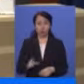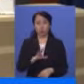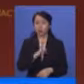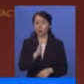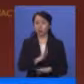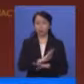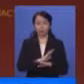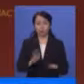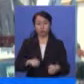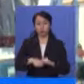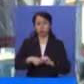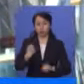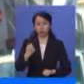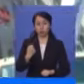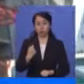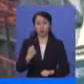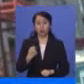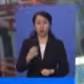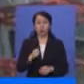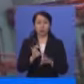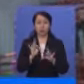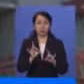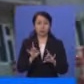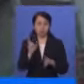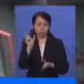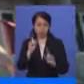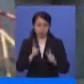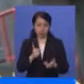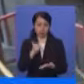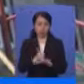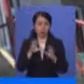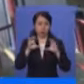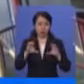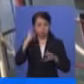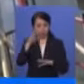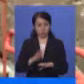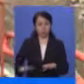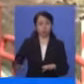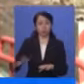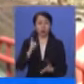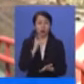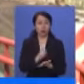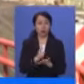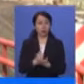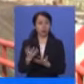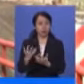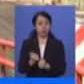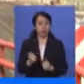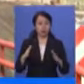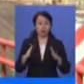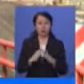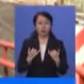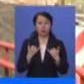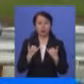будут подлежать сносу. Спикеры также отметили, что согласно Конституции Республики Казахстан, принудительное отчуждение имущества